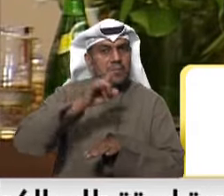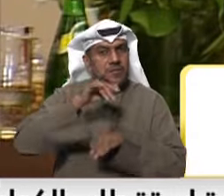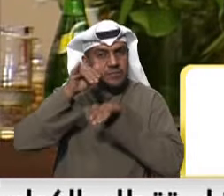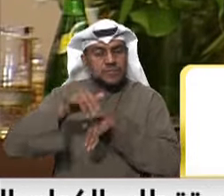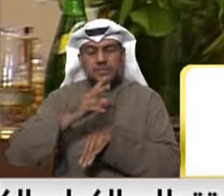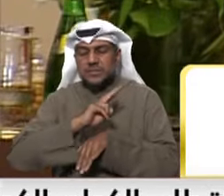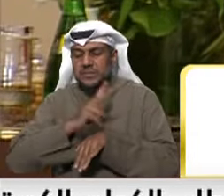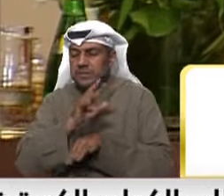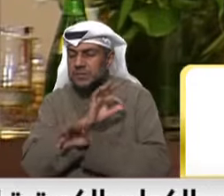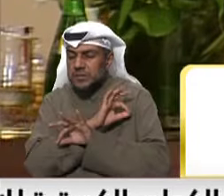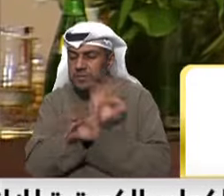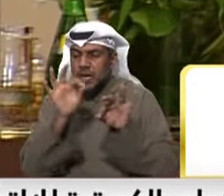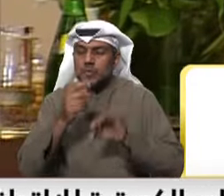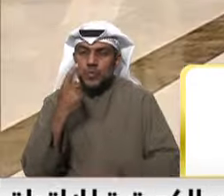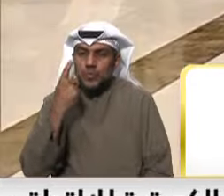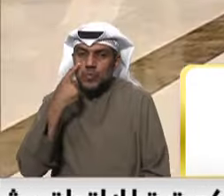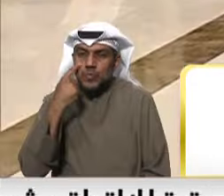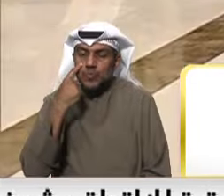والمعدات العسكرية